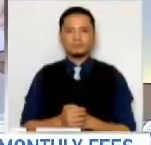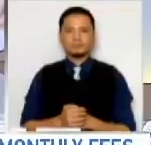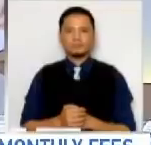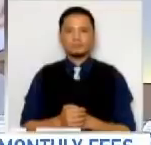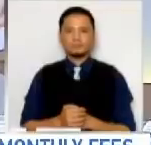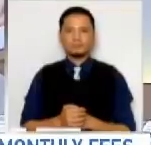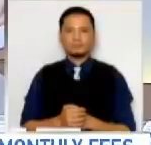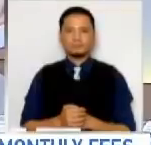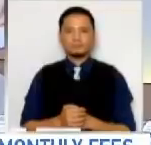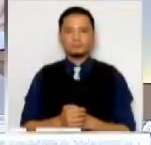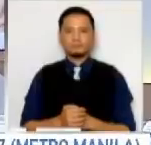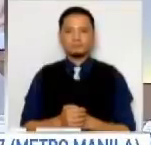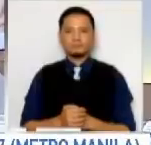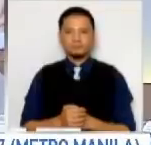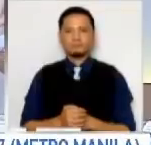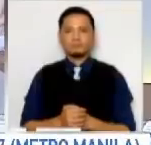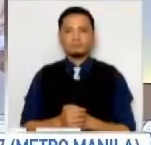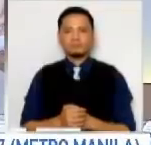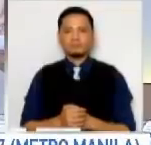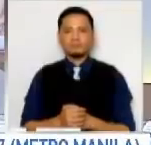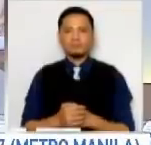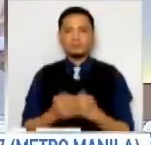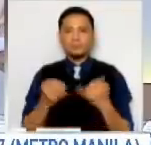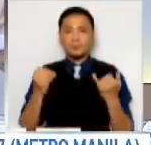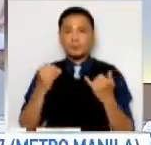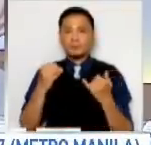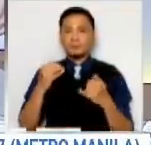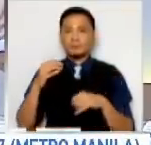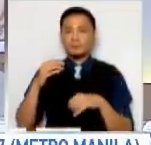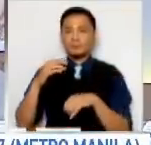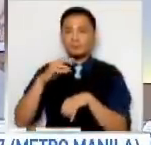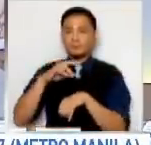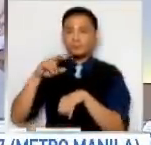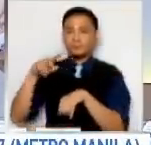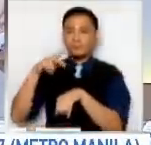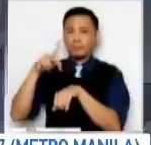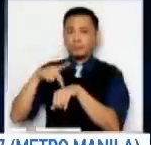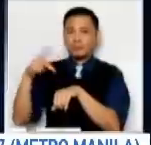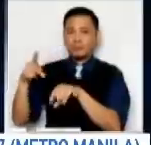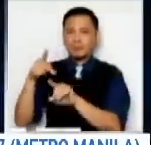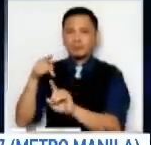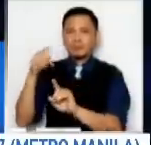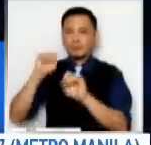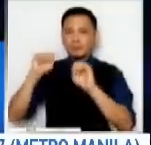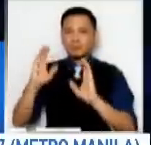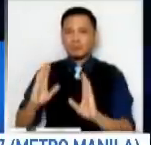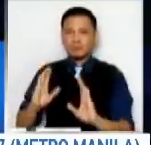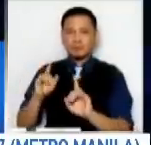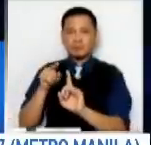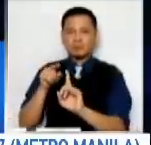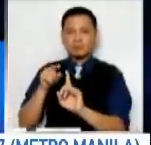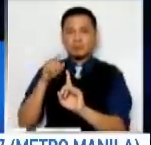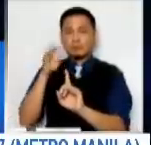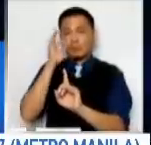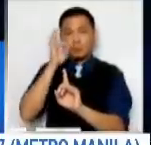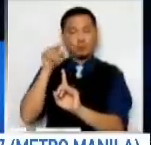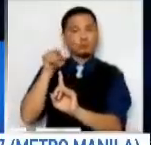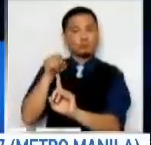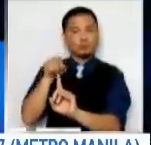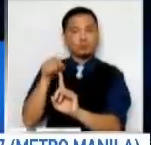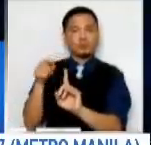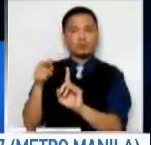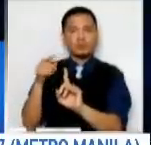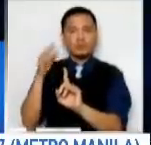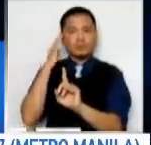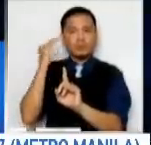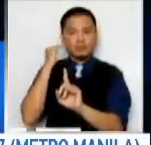Ginawara ng knighthood ang isang Filipina scientist ng bansang The Netherlands. Binigyan ng Order of Orange NASA si Dr. Mary